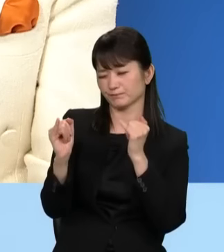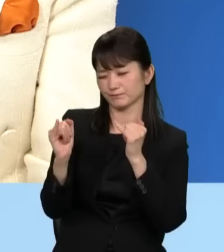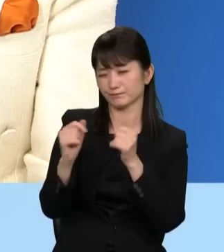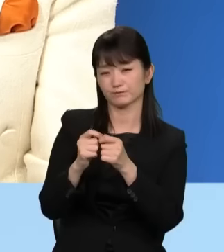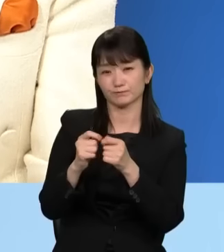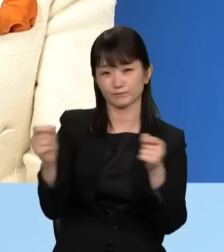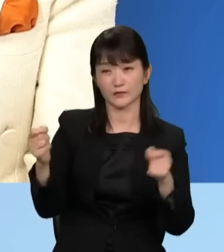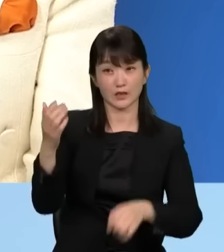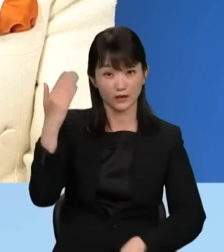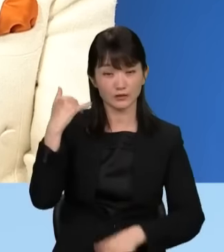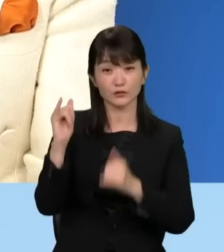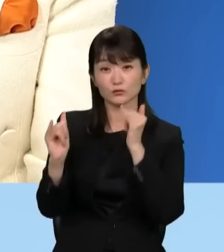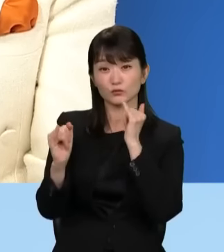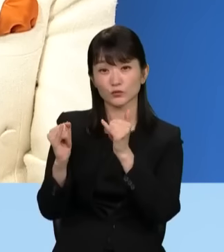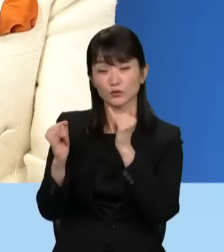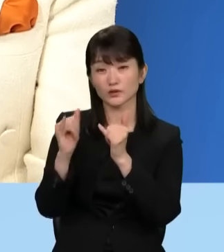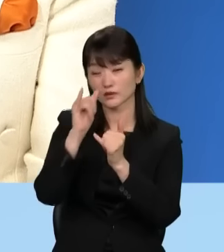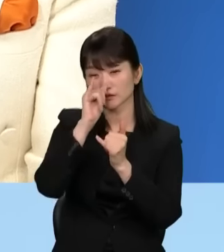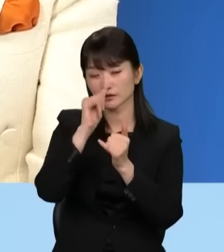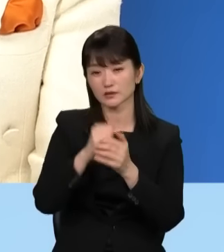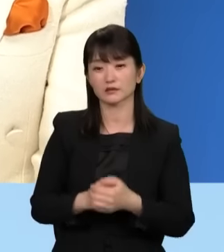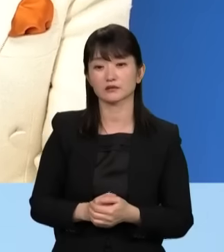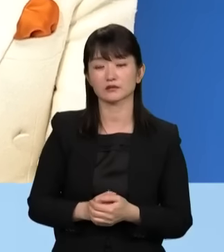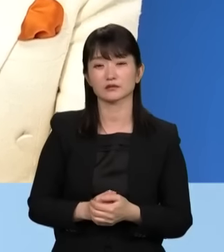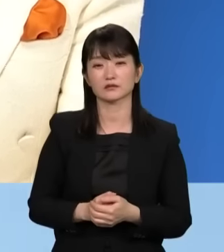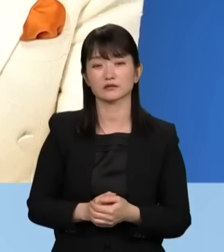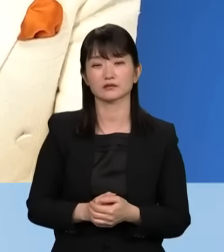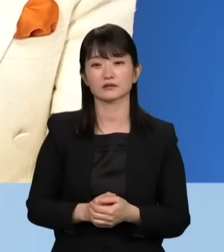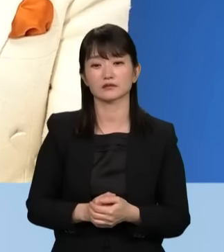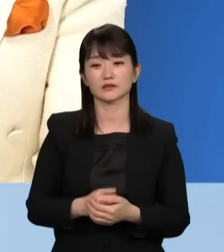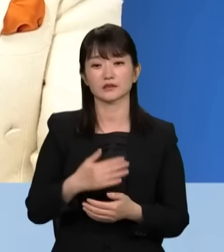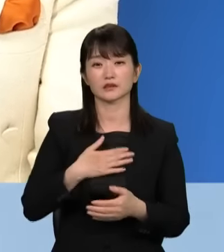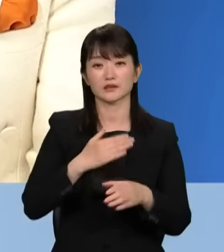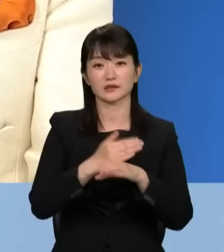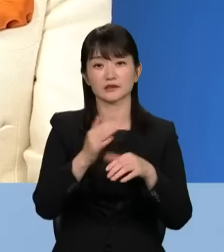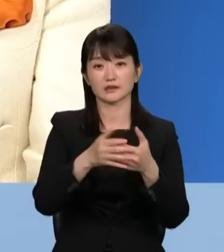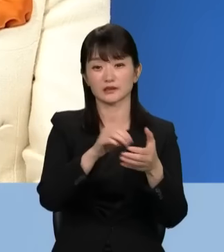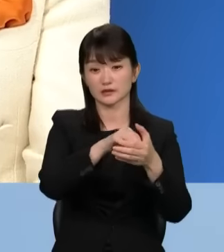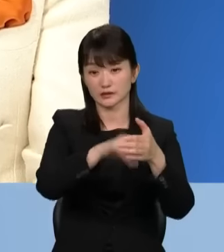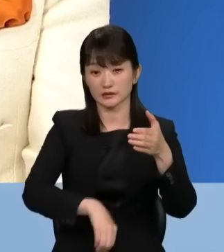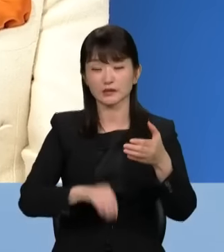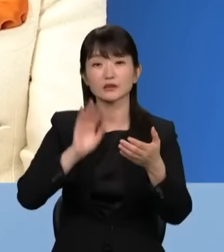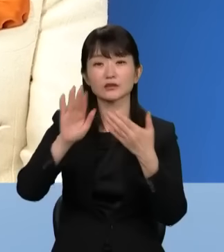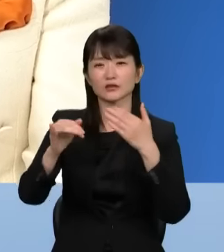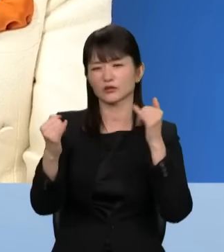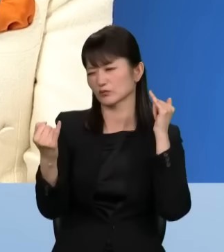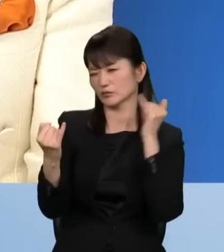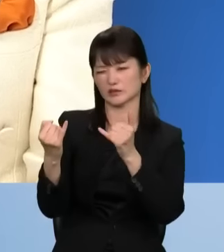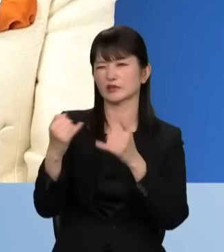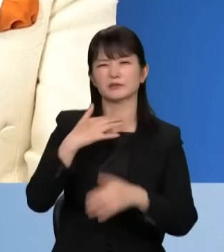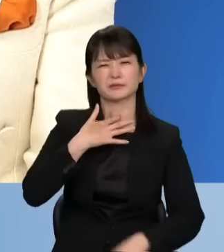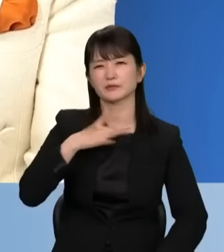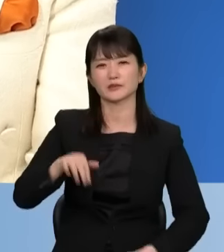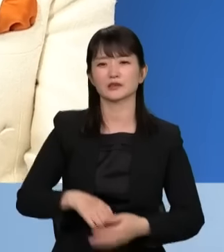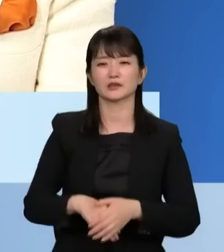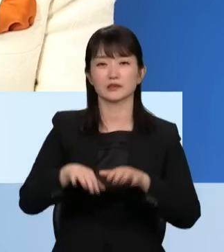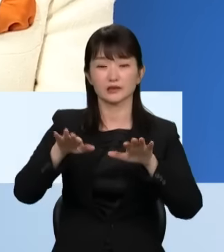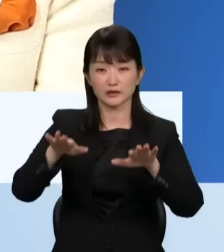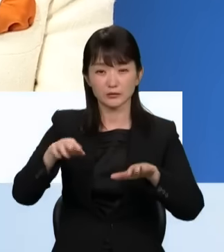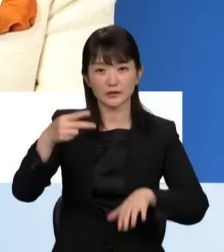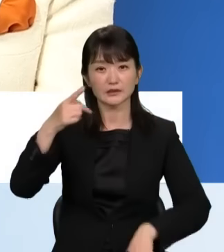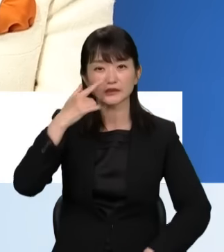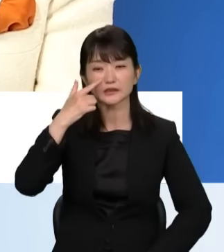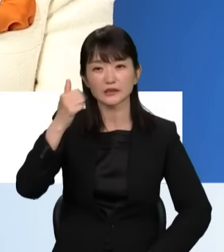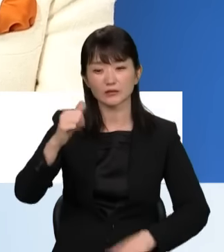했는데 어 꽤 텀이 있었던 건가요 제가 탈당 이후에는 통화한 적이 없고요데 이번에 시부상 때